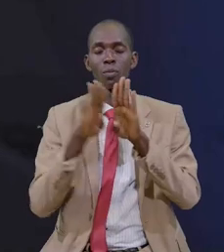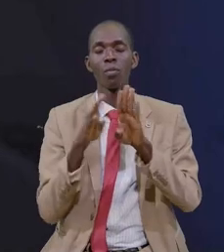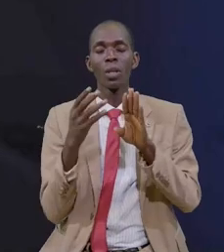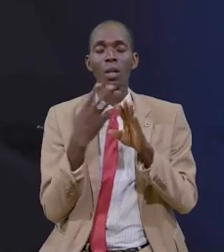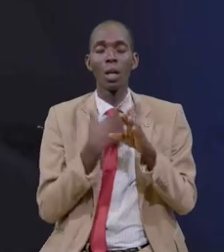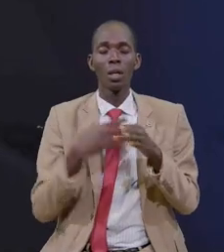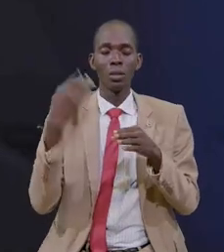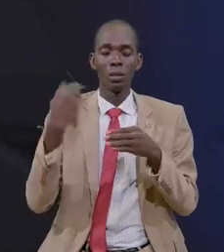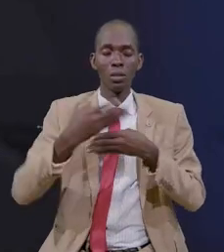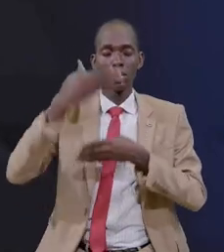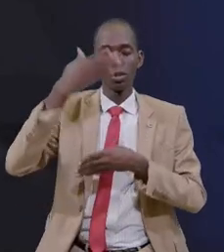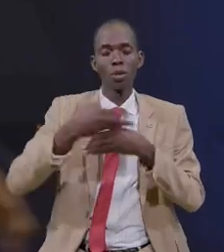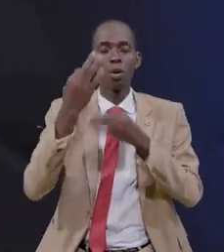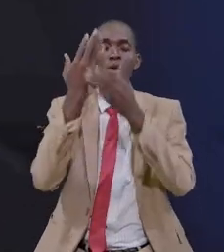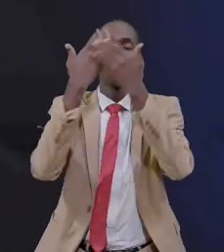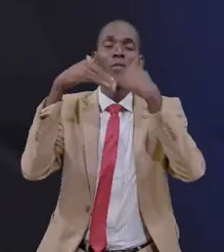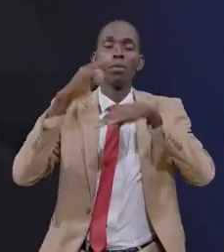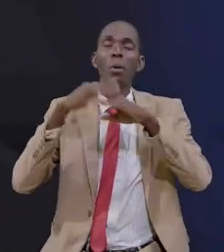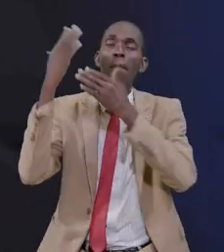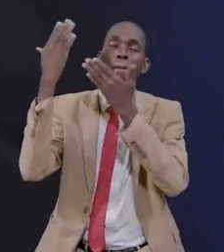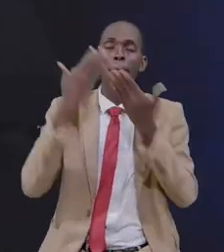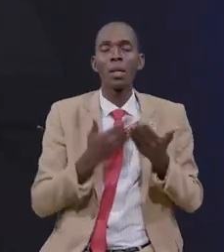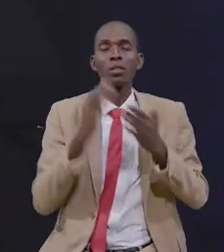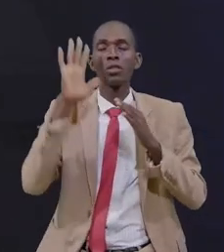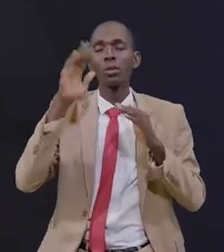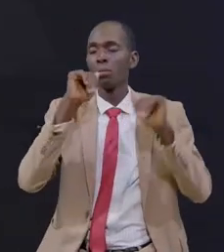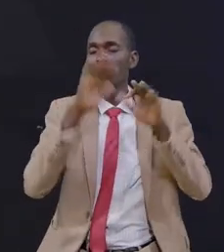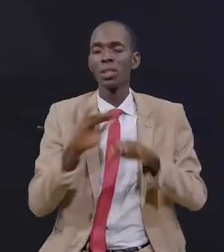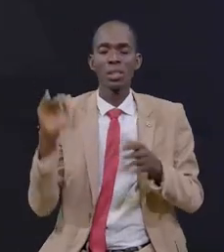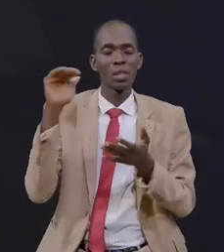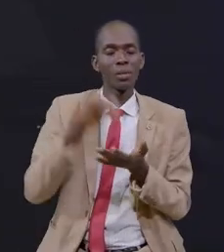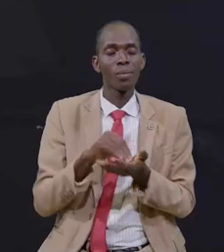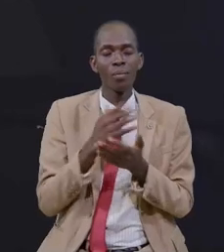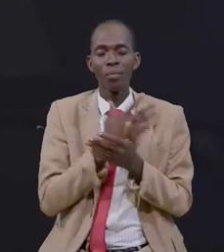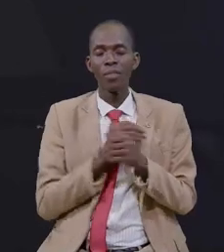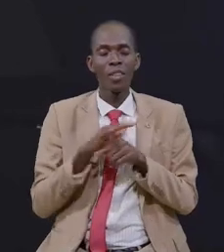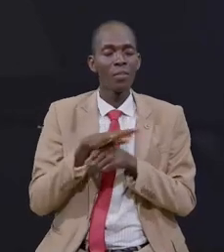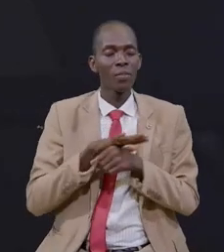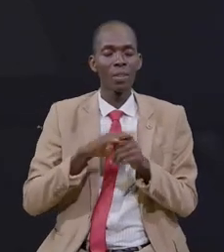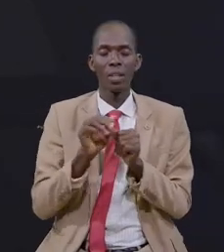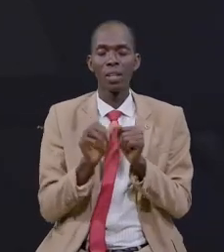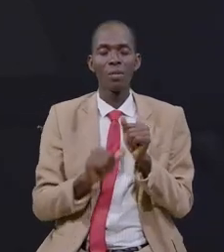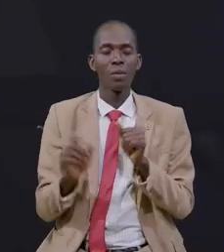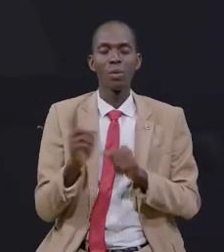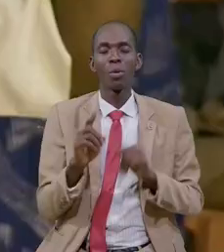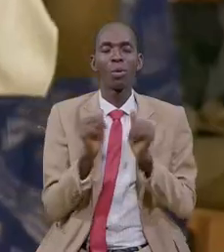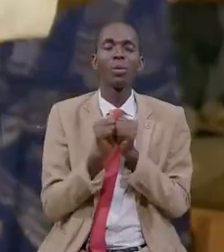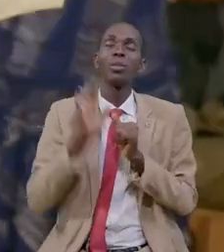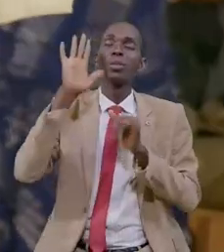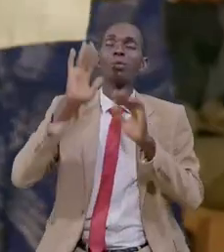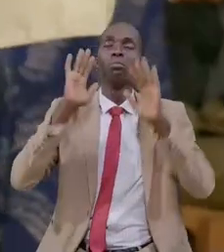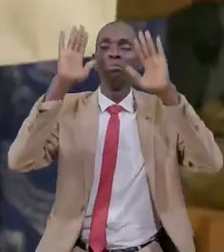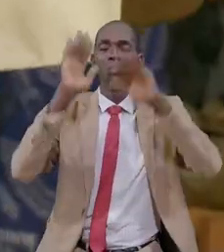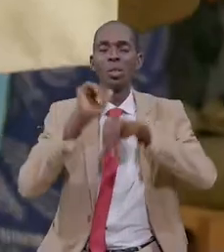cieux. Déverse-le encore, envoie-le encore, sature chaque vie de ton miracle et de